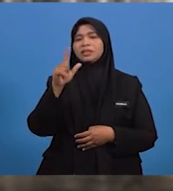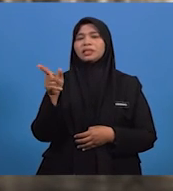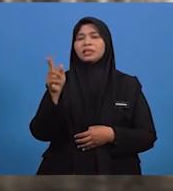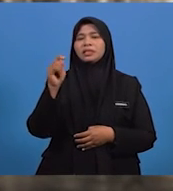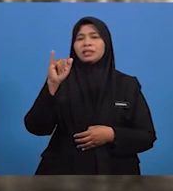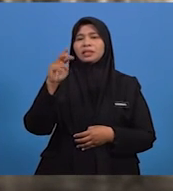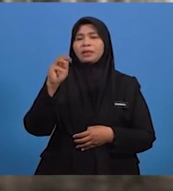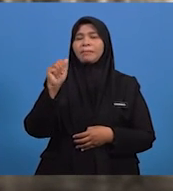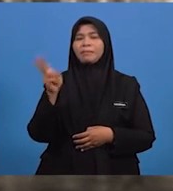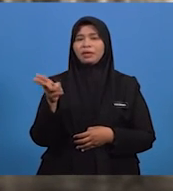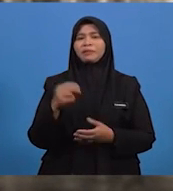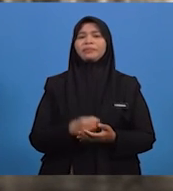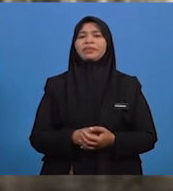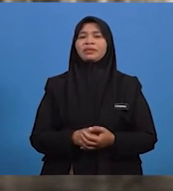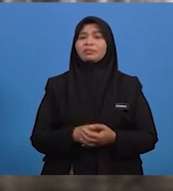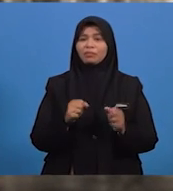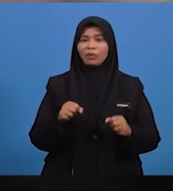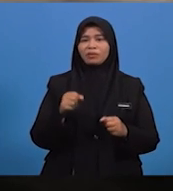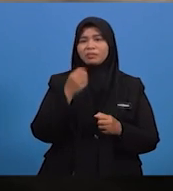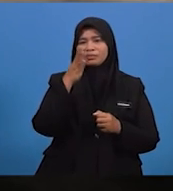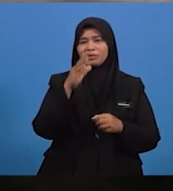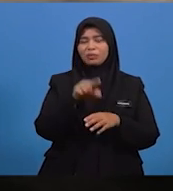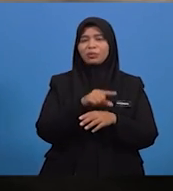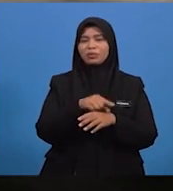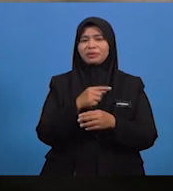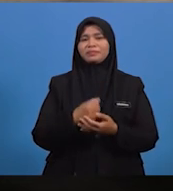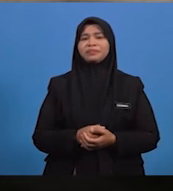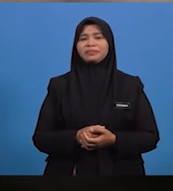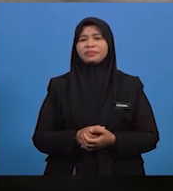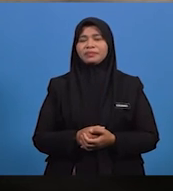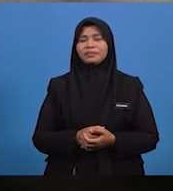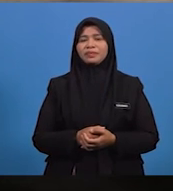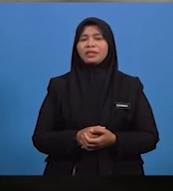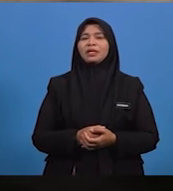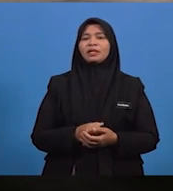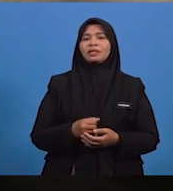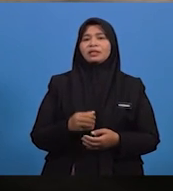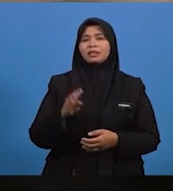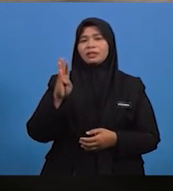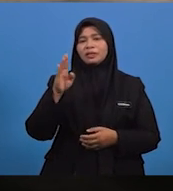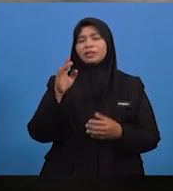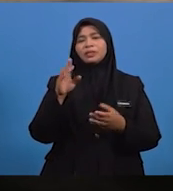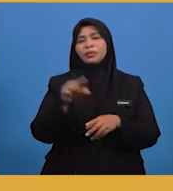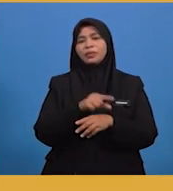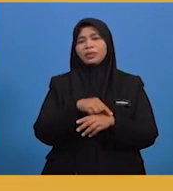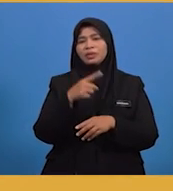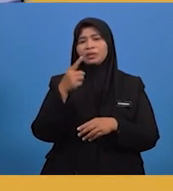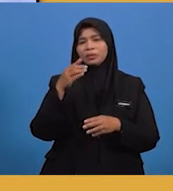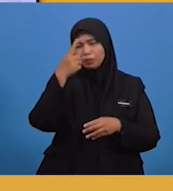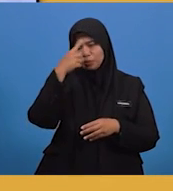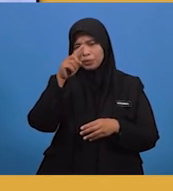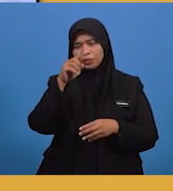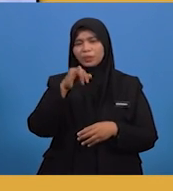murid-murid menyatakan kegunaan biji timah ini? Betul. Biji timah digunakan dalam